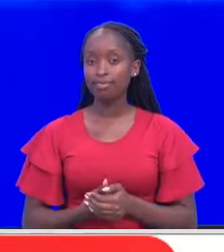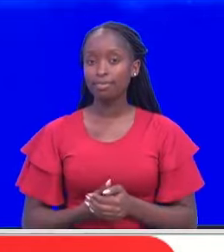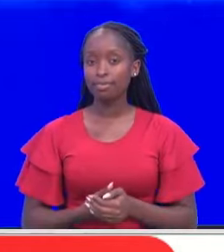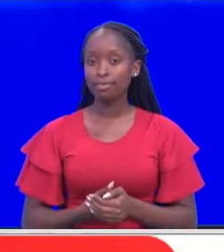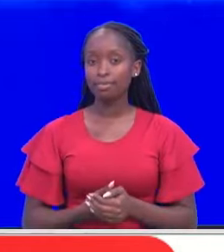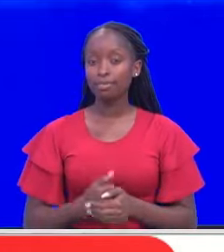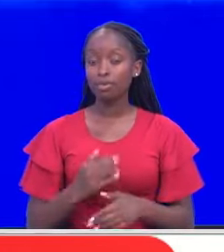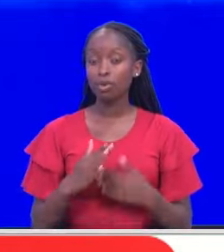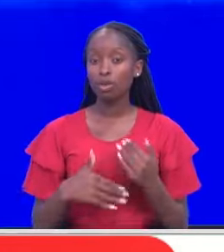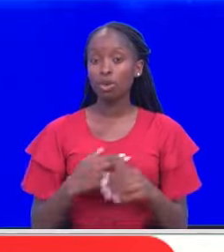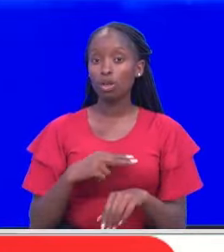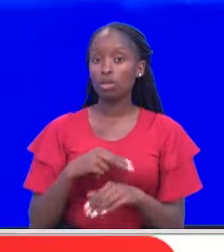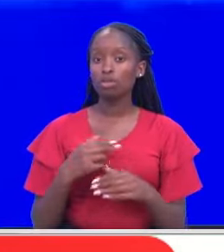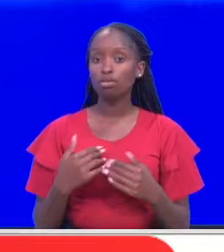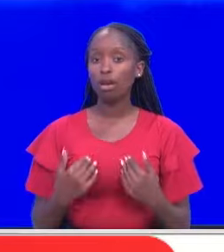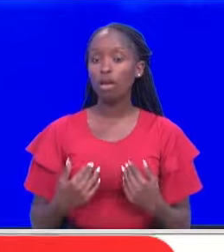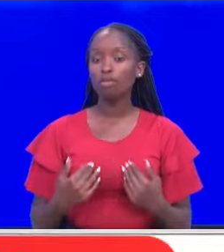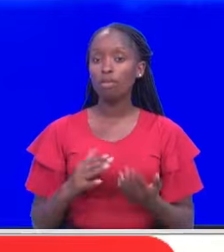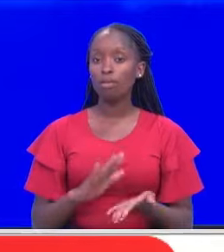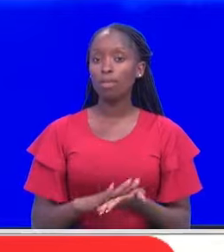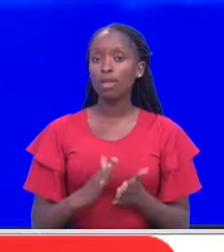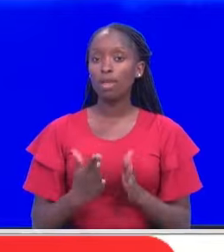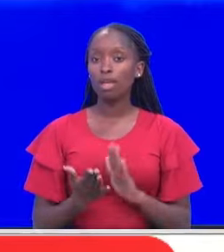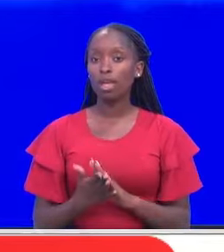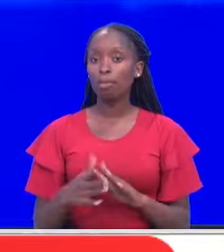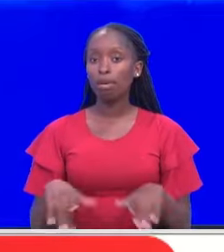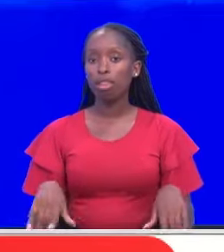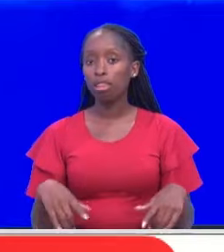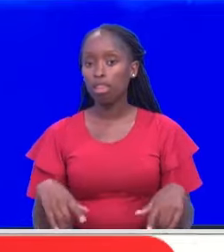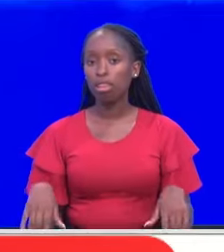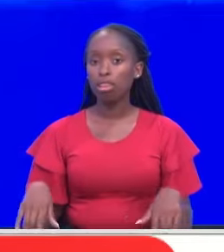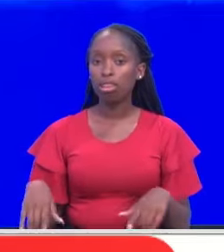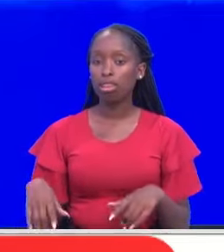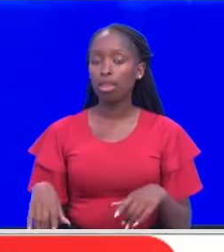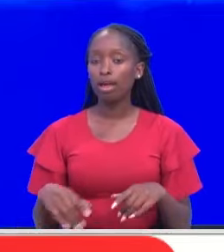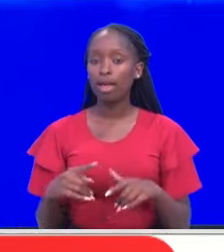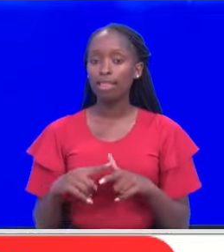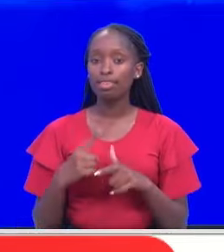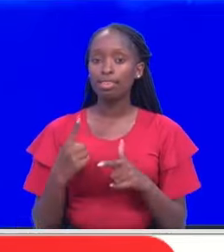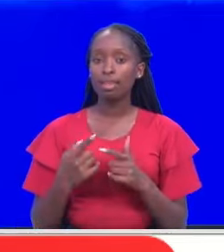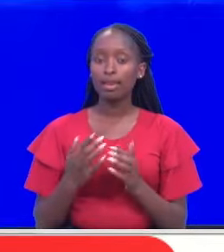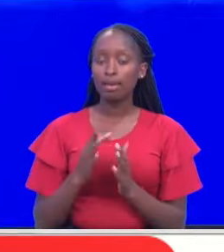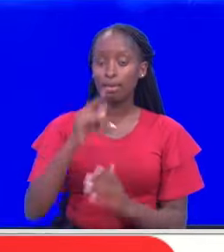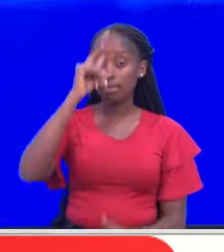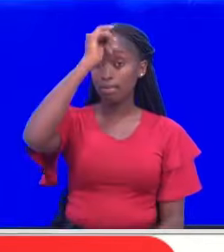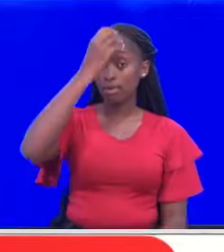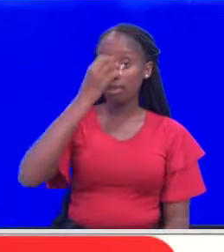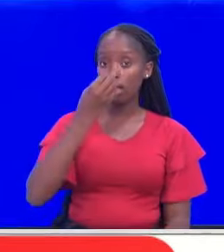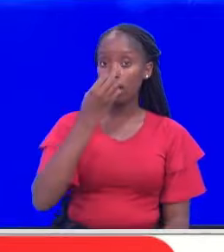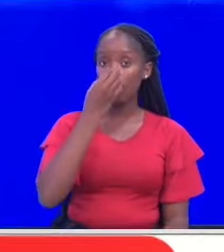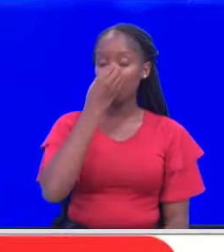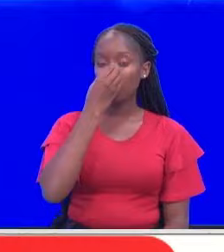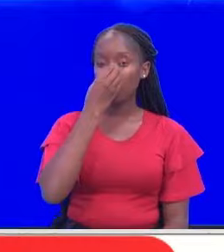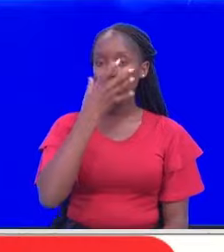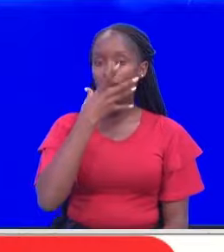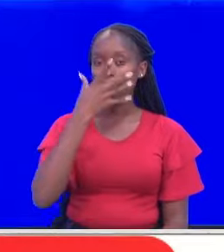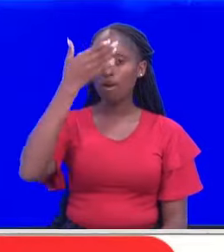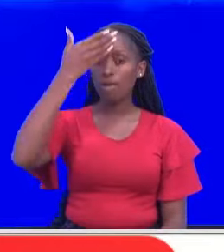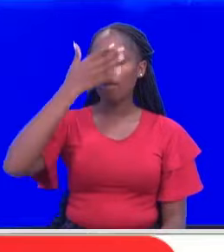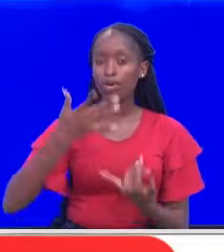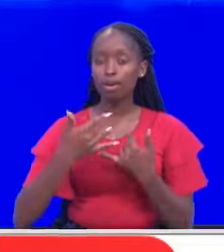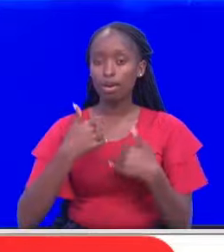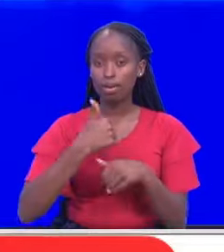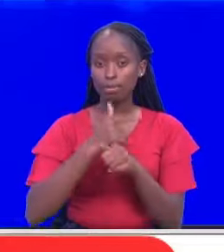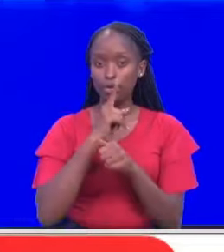Mataifa yanayumba yumba, yanapigana, na rais wetu William Samoei Ruto yuko kwa mstari wa mbele kuhakikisha